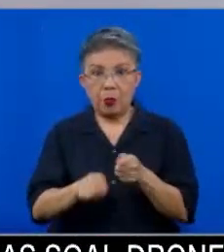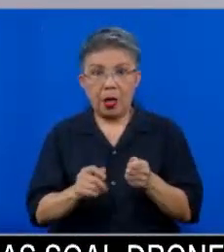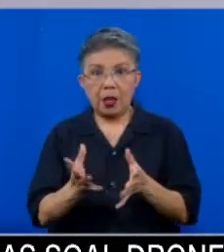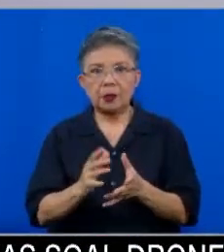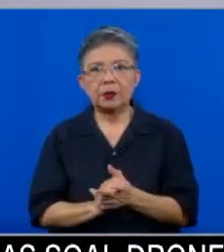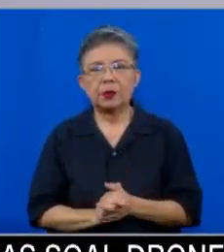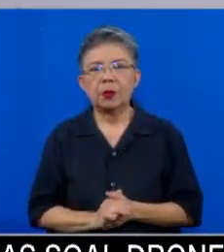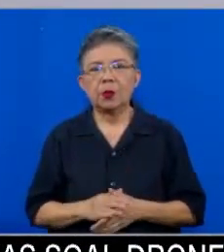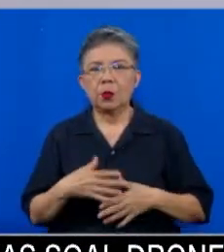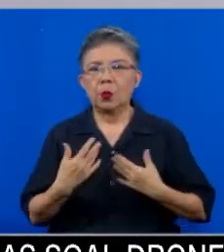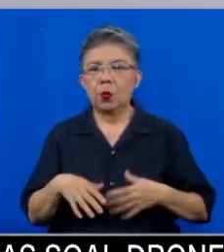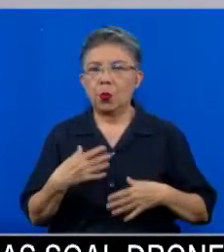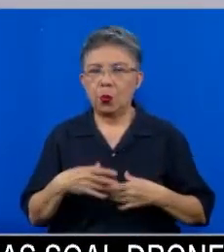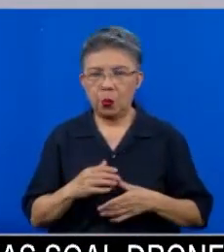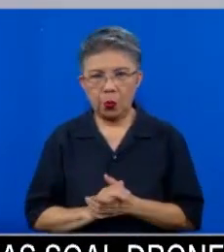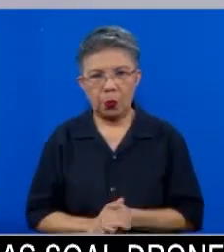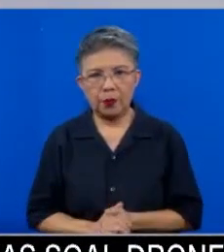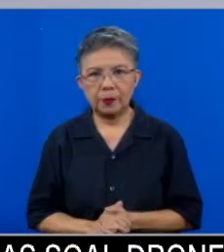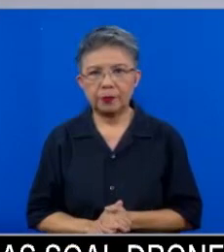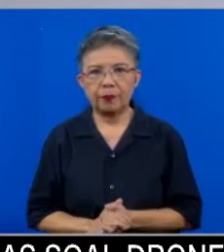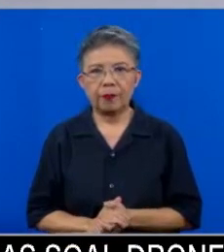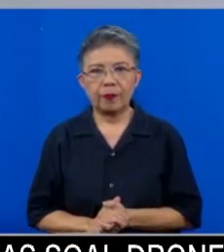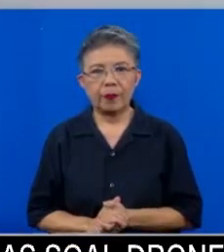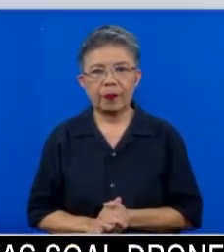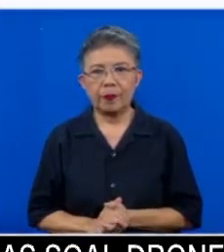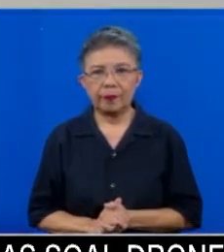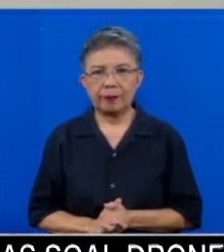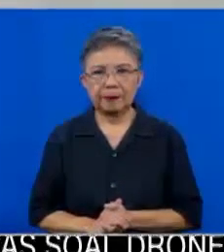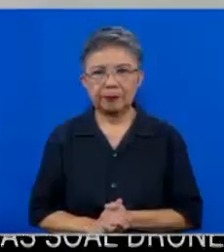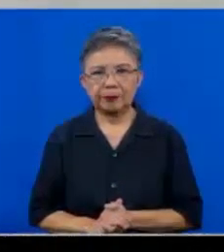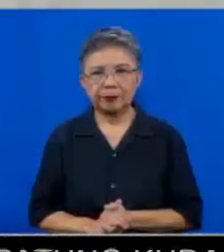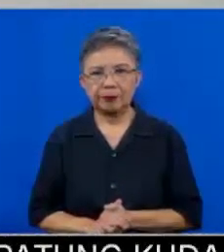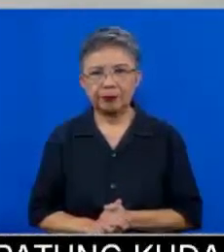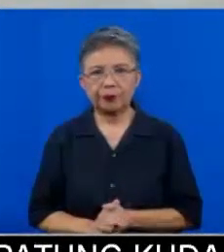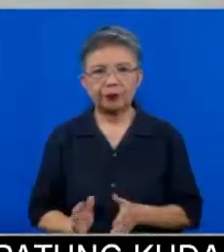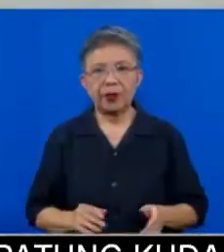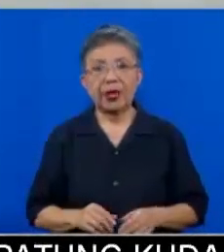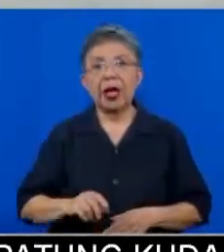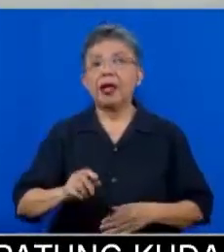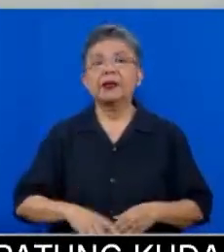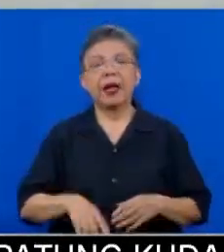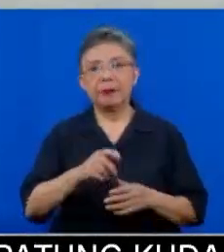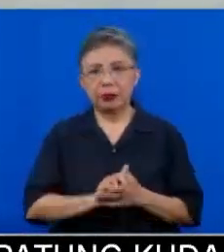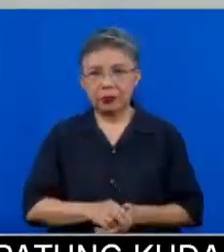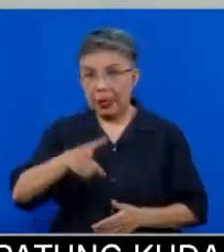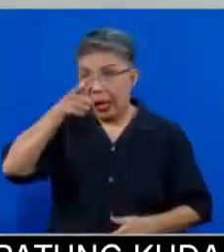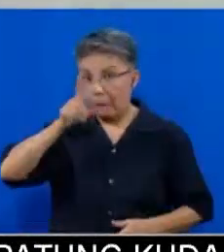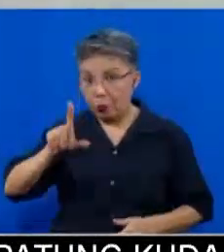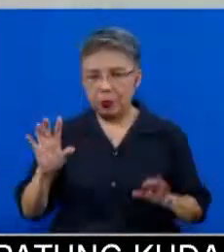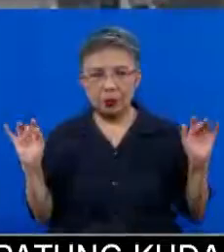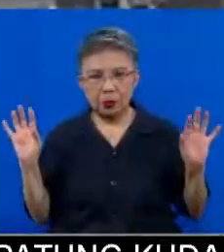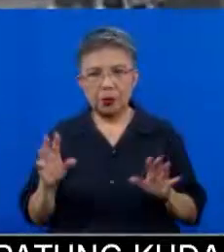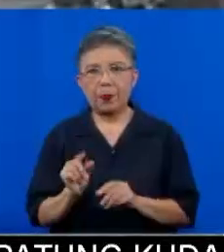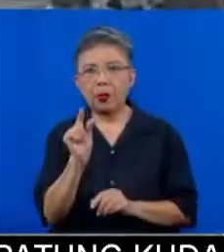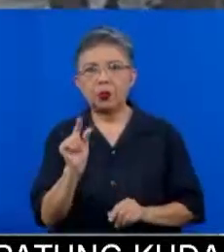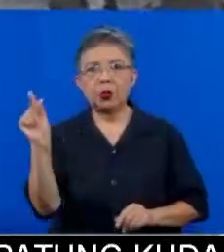seorang simpatisan dari kelompok warga masyarakat sementara di Lampung unjuk rasa ratusan mahasiswa dari